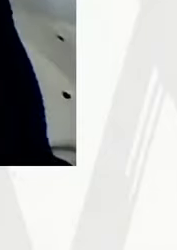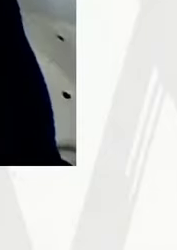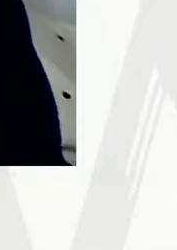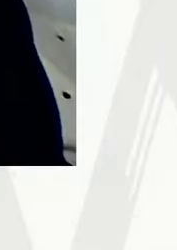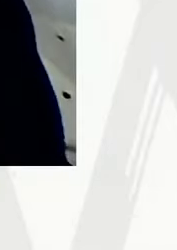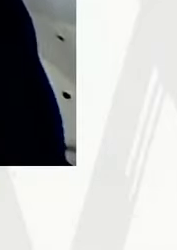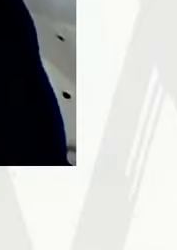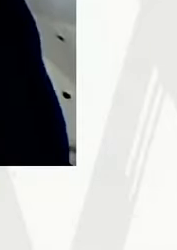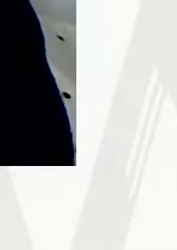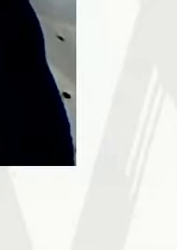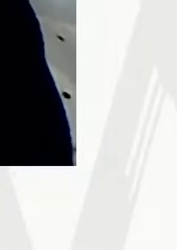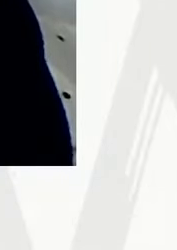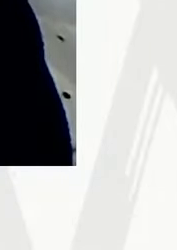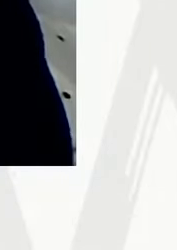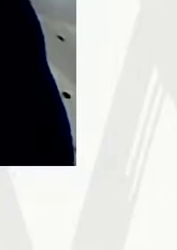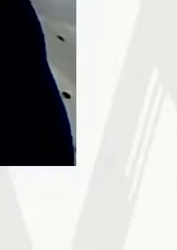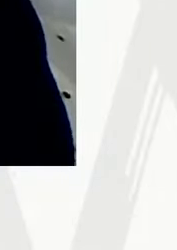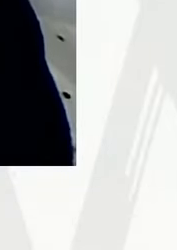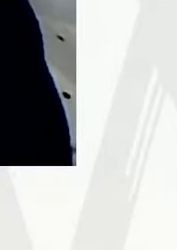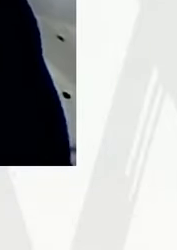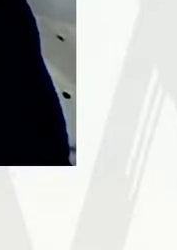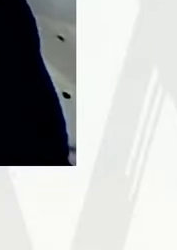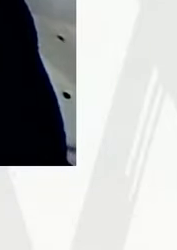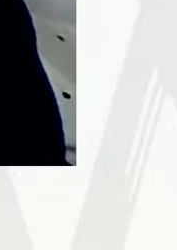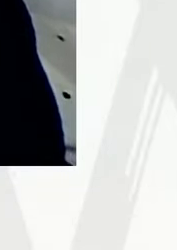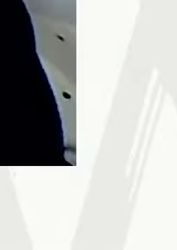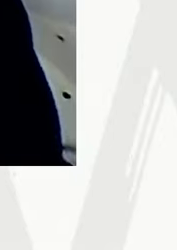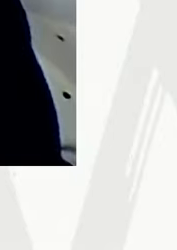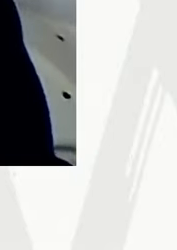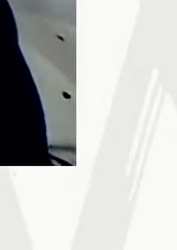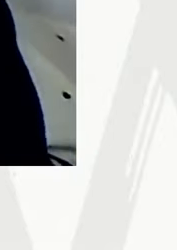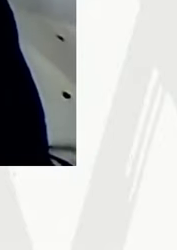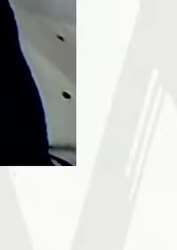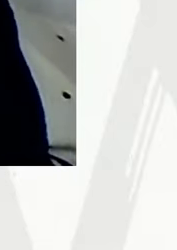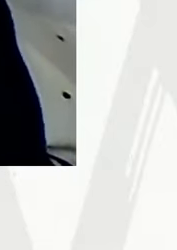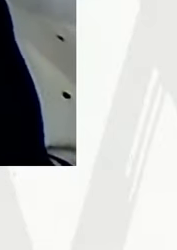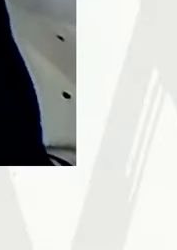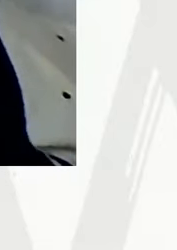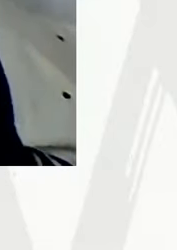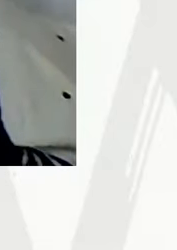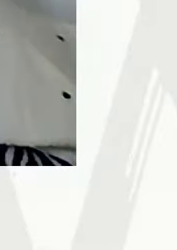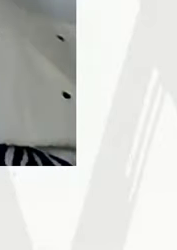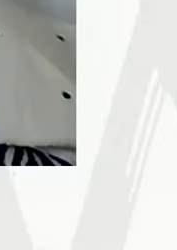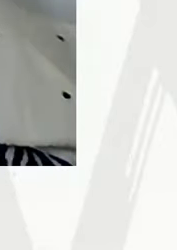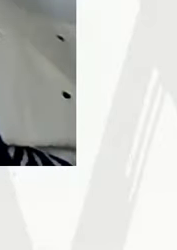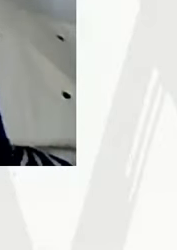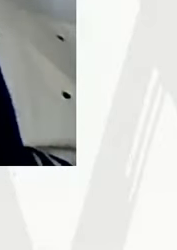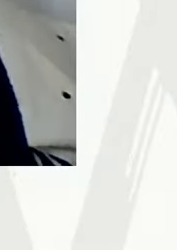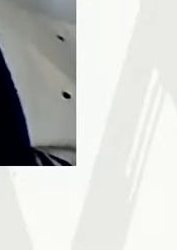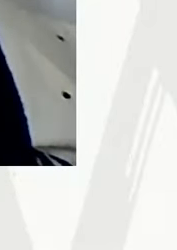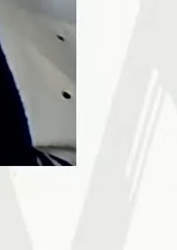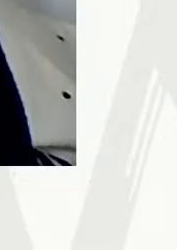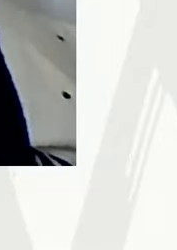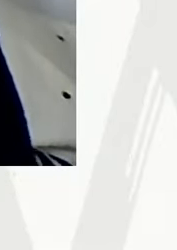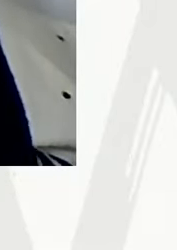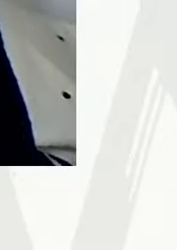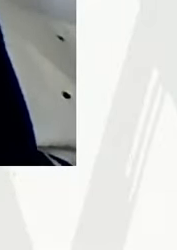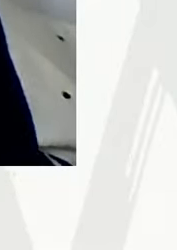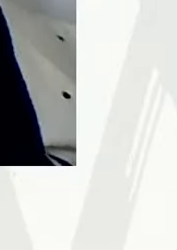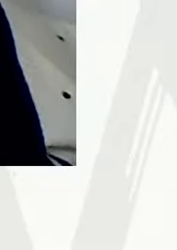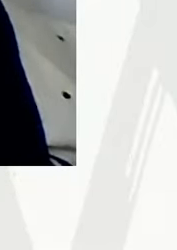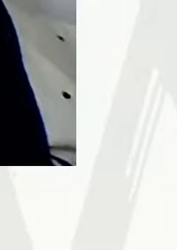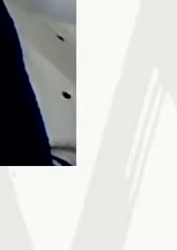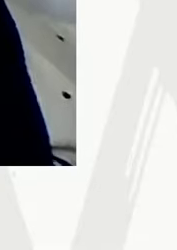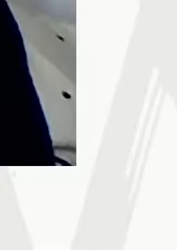ordonnée chez Kant à une rationalité universelle et chez Sade à une subjectivité non